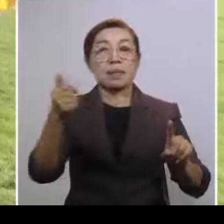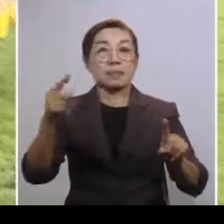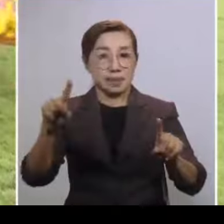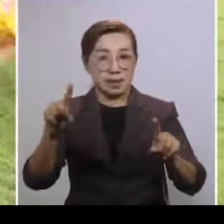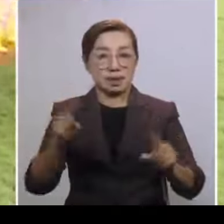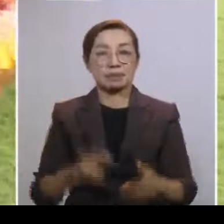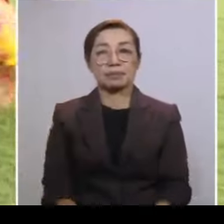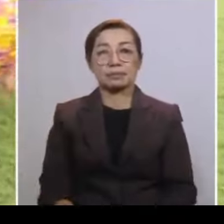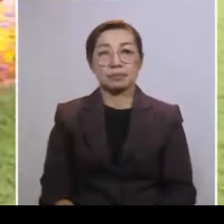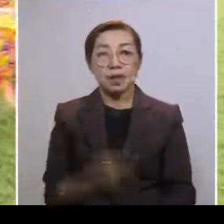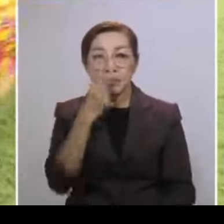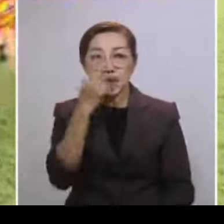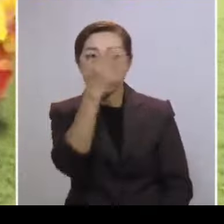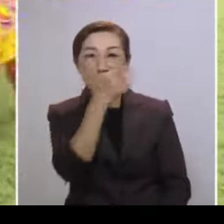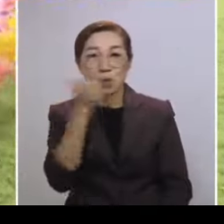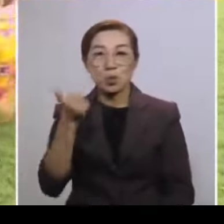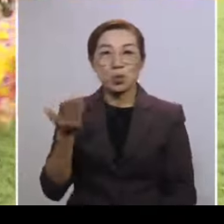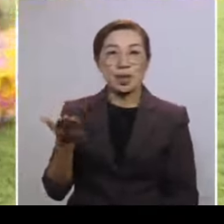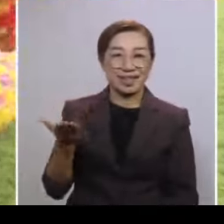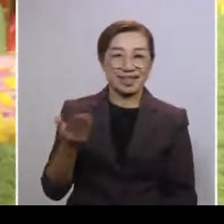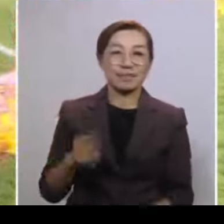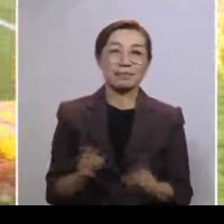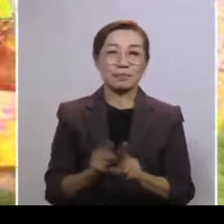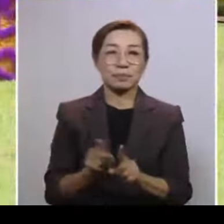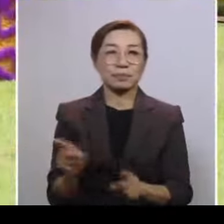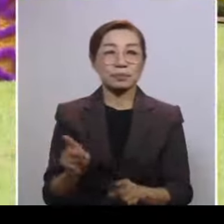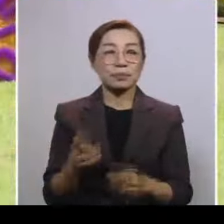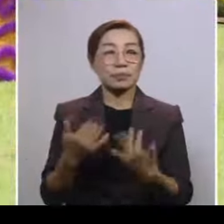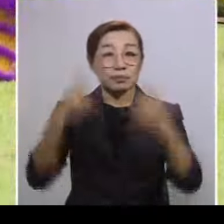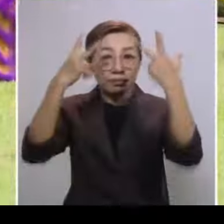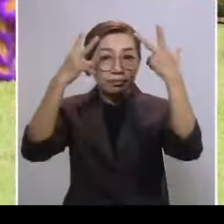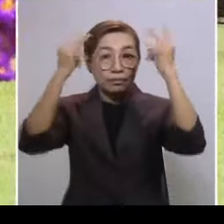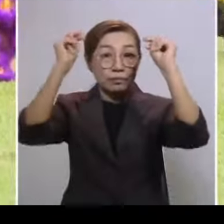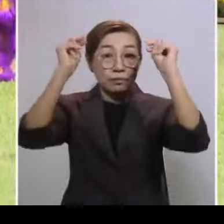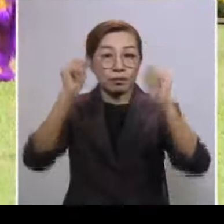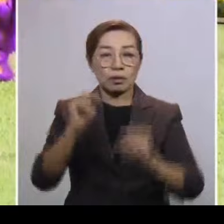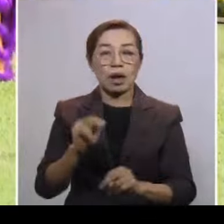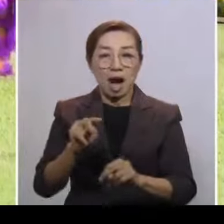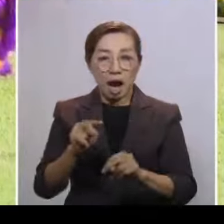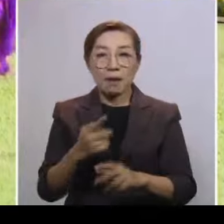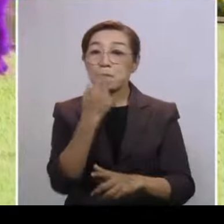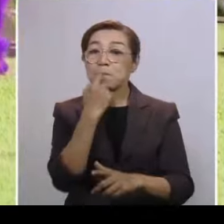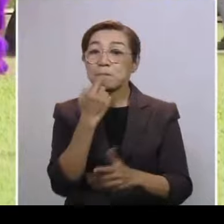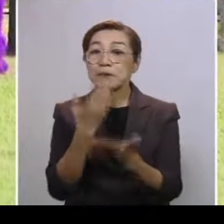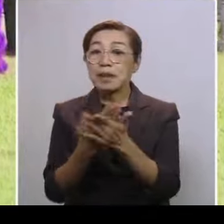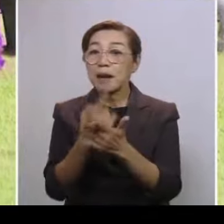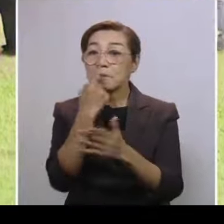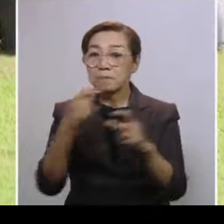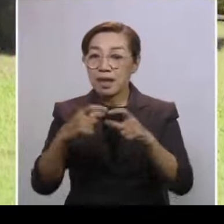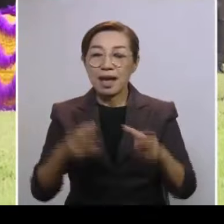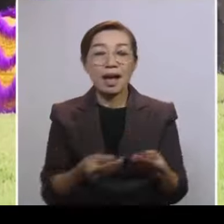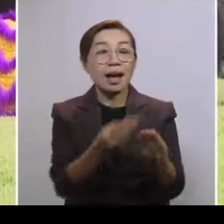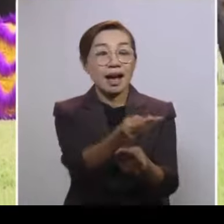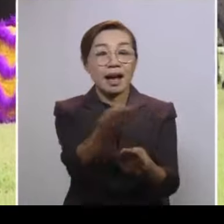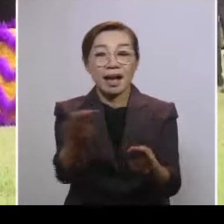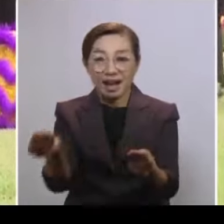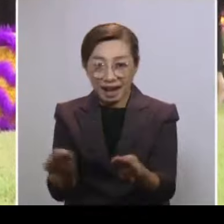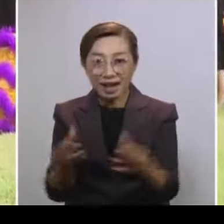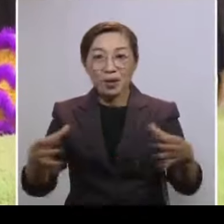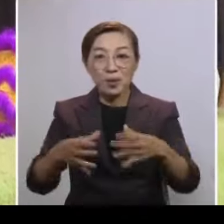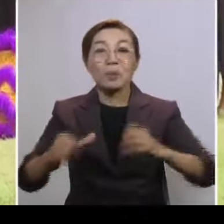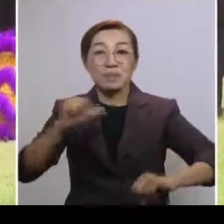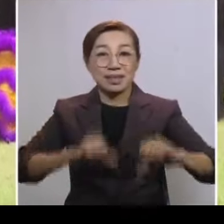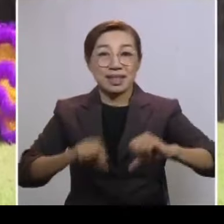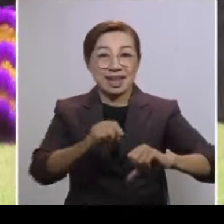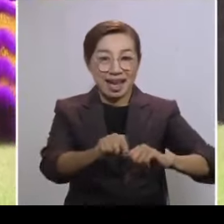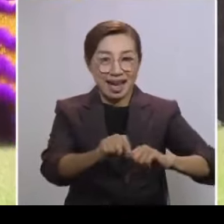นี้แหมสวยงามนะคะสวยงามมากๆเลยโดยท่านนายกรัฐมนตรีได้มอบอ่างเปาให้กับนักแสดงคณะเชิดสิงโต